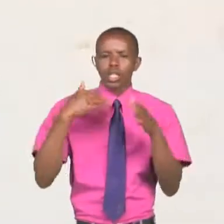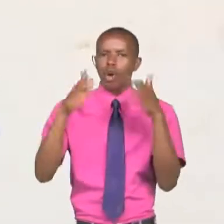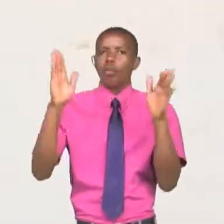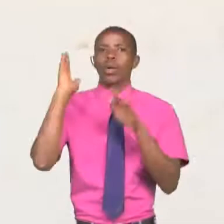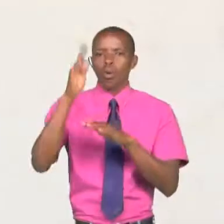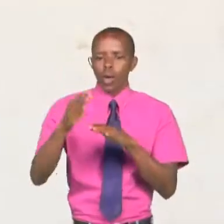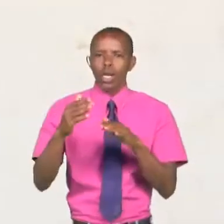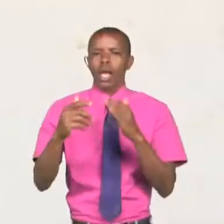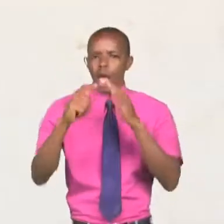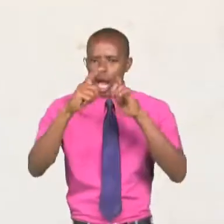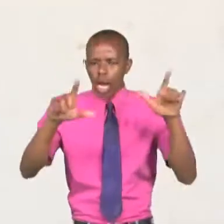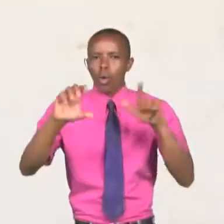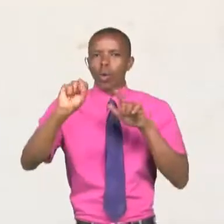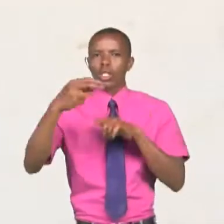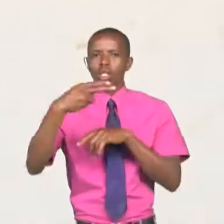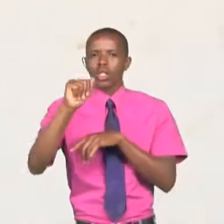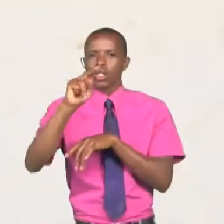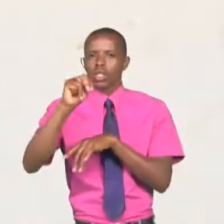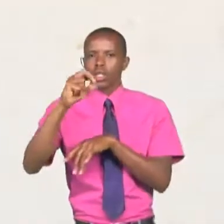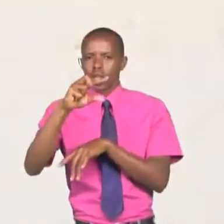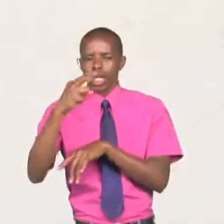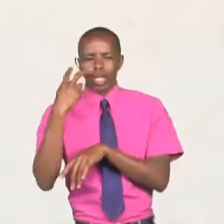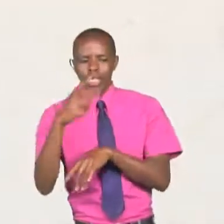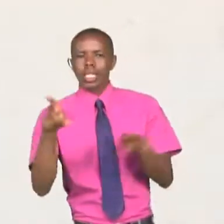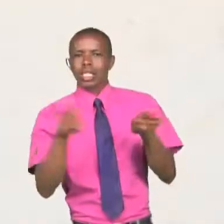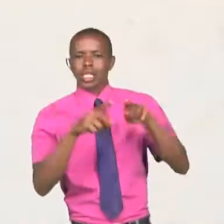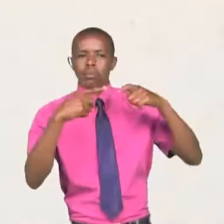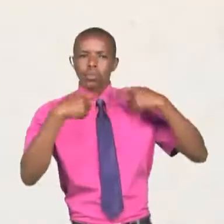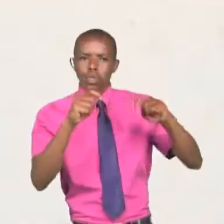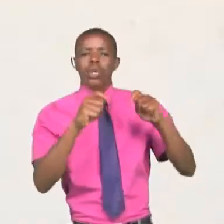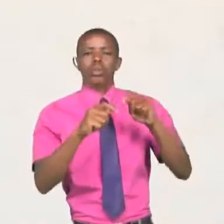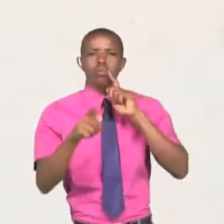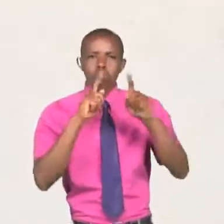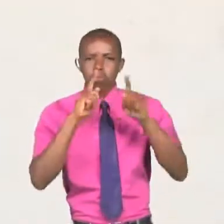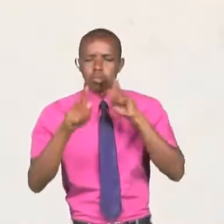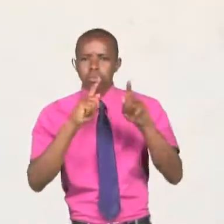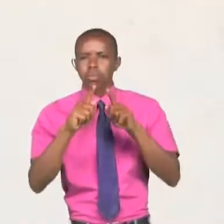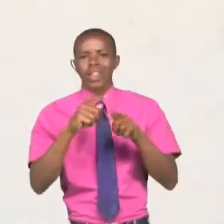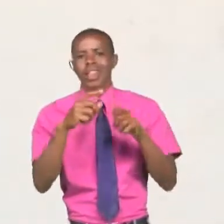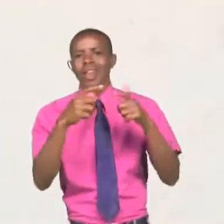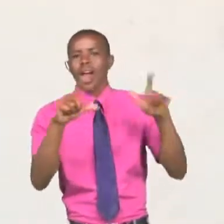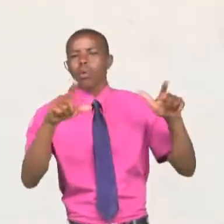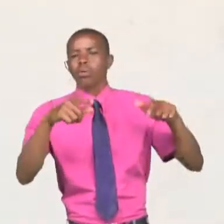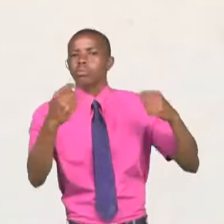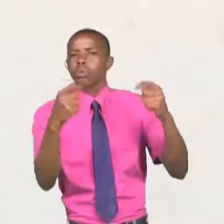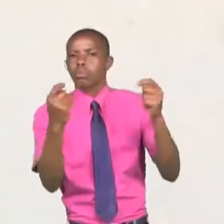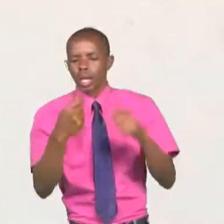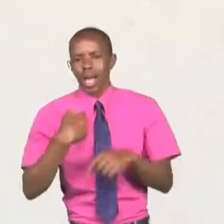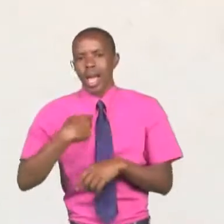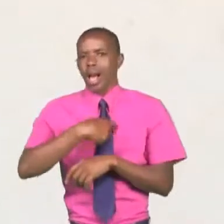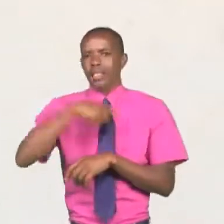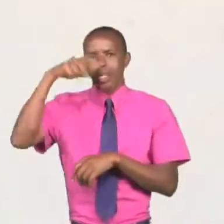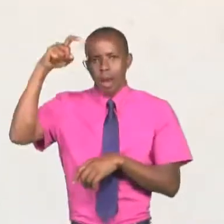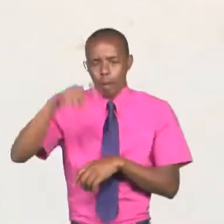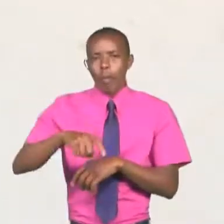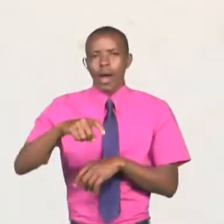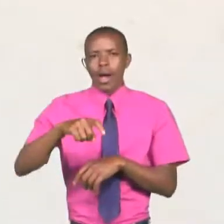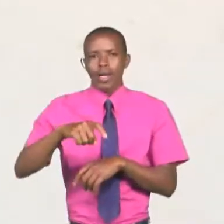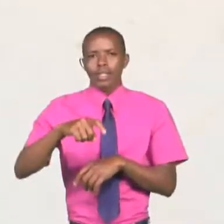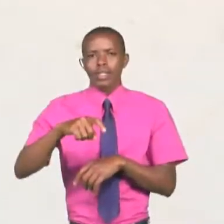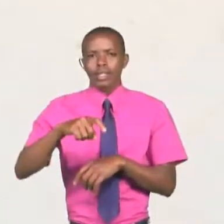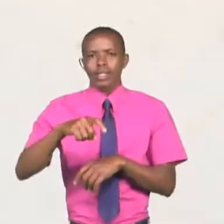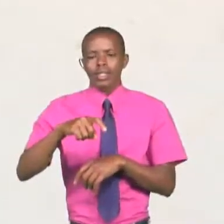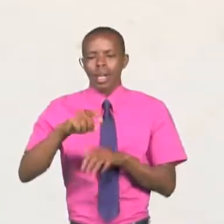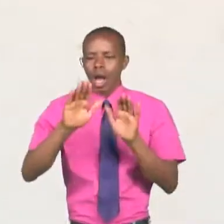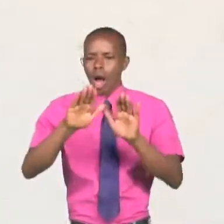Sheng. Juzi niliona hata yeye anajaribu kuongea Sheng vibaya sana. Tunafaa kuchorea usoro zingine